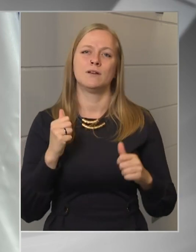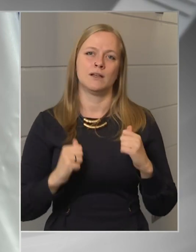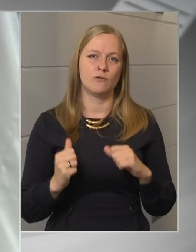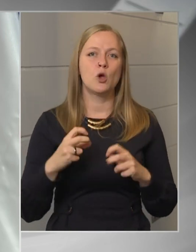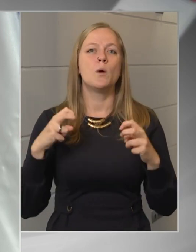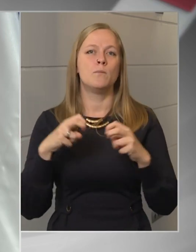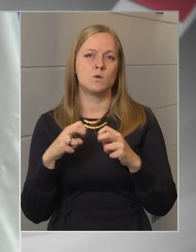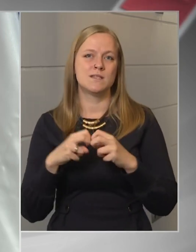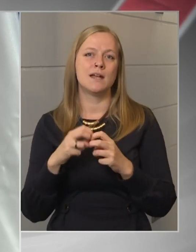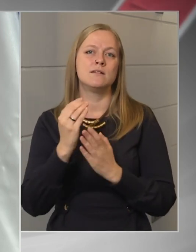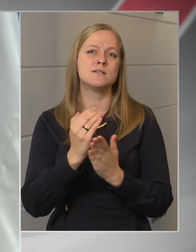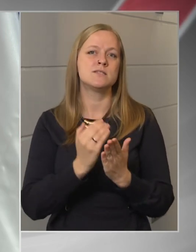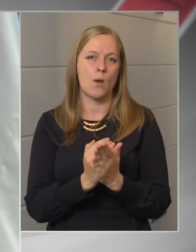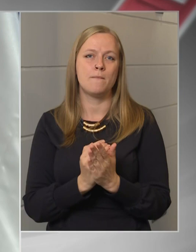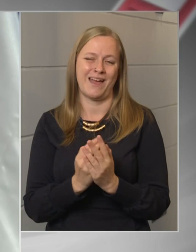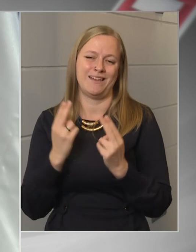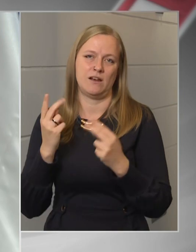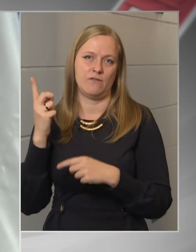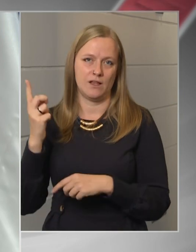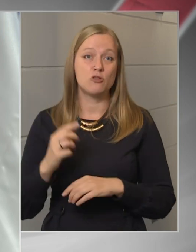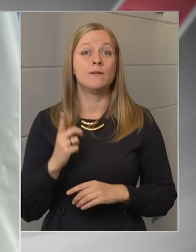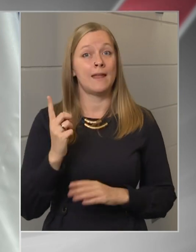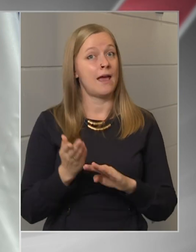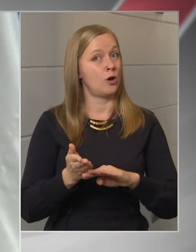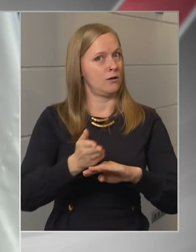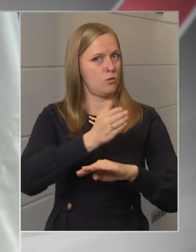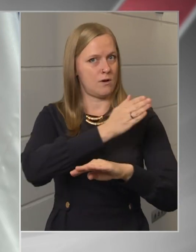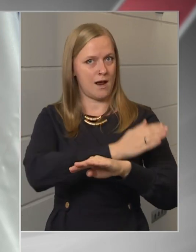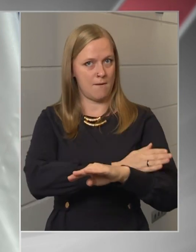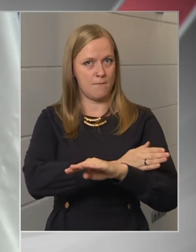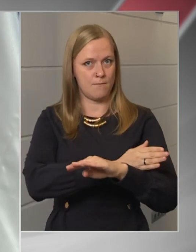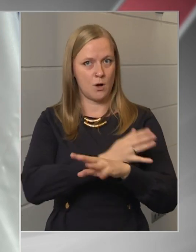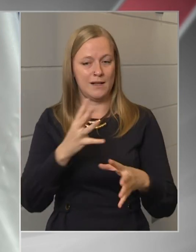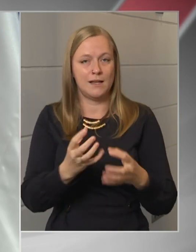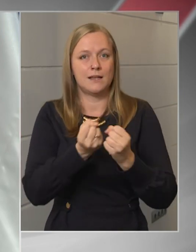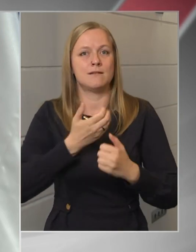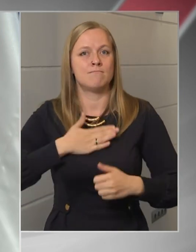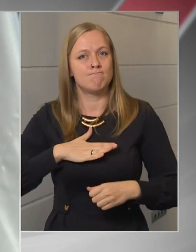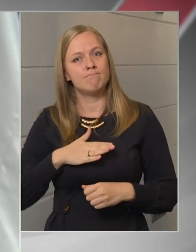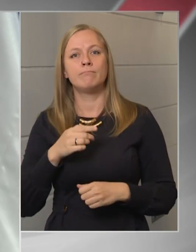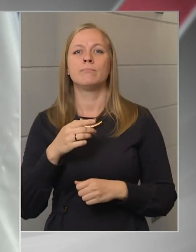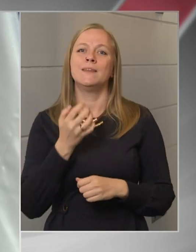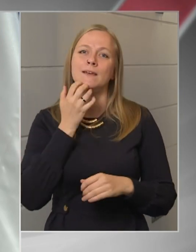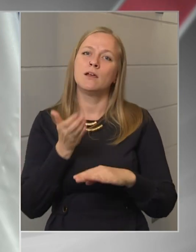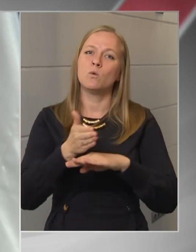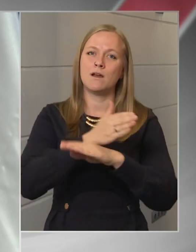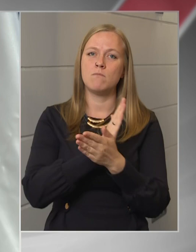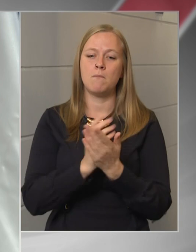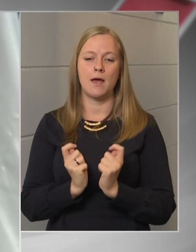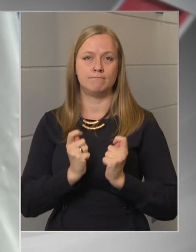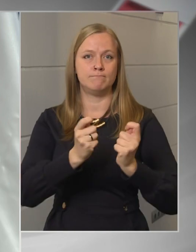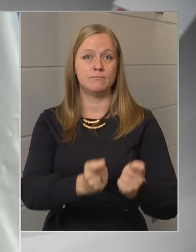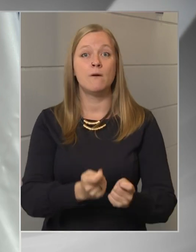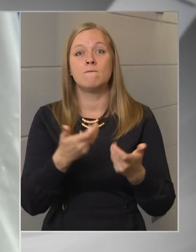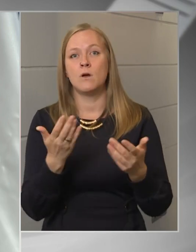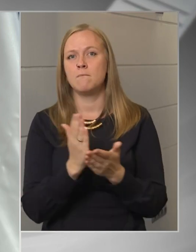szabályokat érvényesíteni, de mindazoknál, akik ezt korábban megtették, tehát akik a létesítésre matkozó igényt benyújtották, illetve már a napelemet